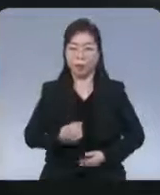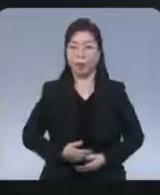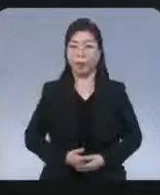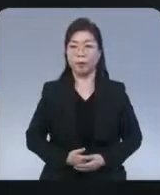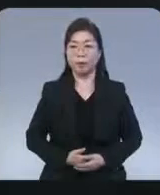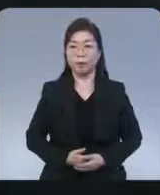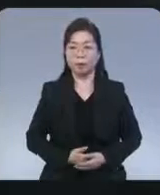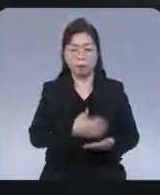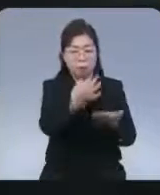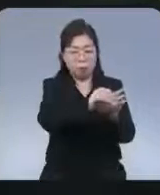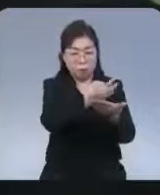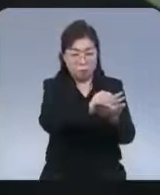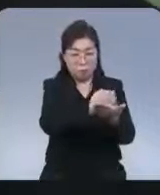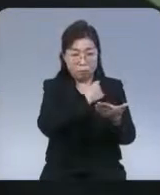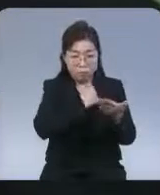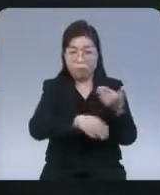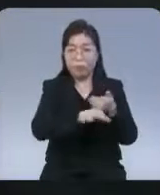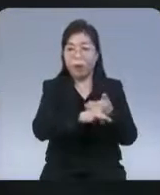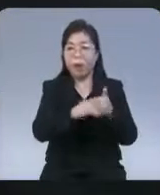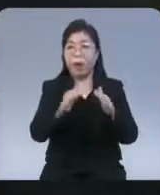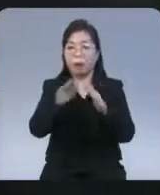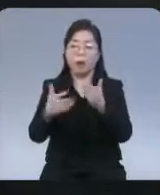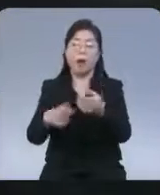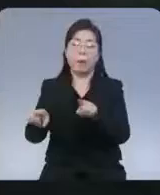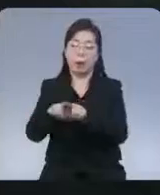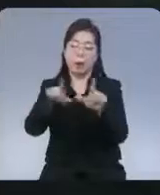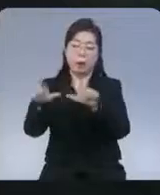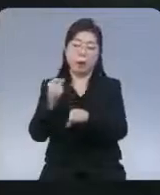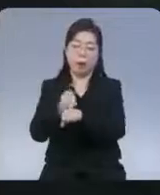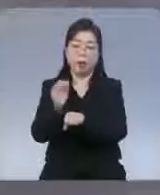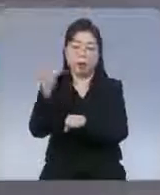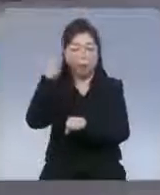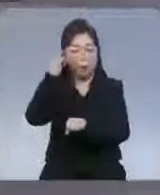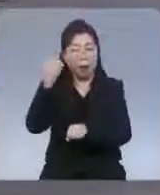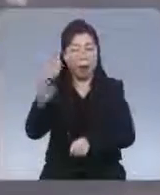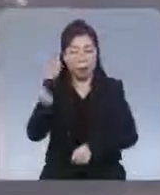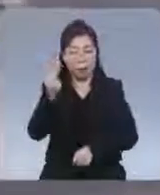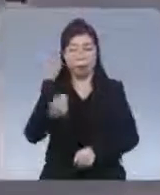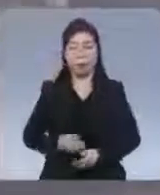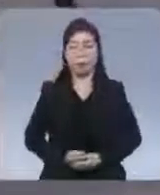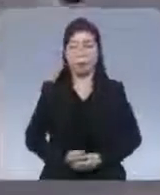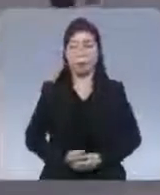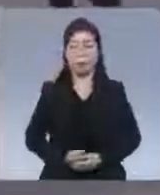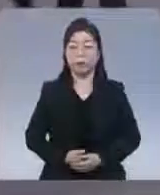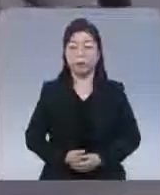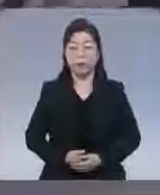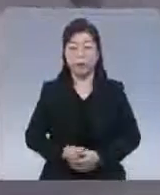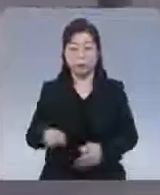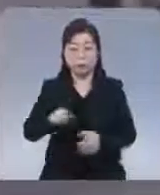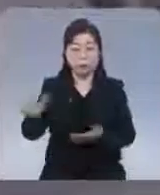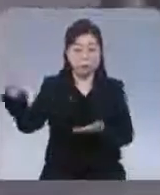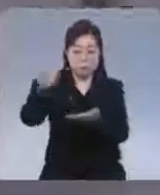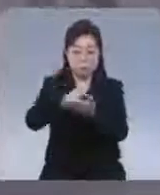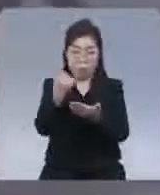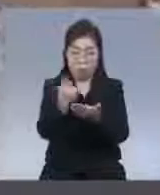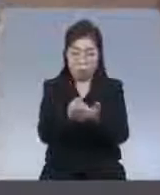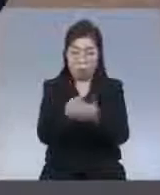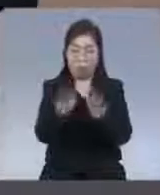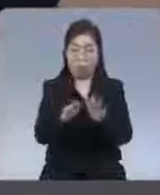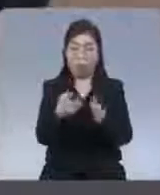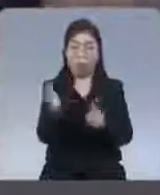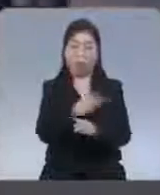di tahun baru ini mereka mendoakan kesehatan dan keselamatan bagi anggota keluarga mereka yang berada di negaranya mulai awal bulan ini